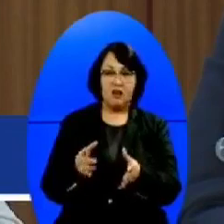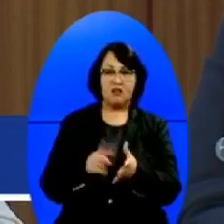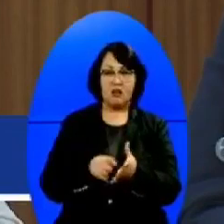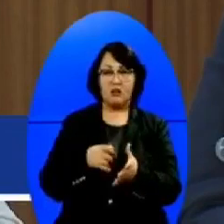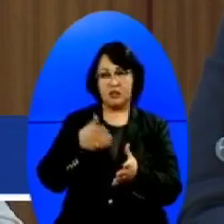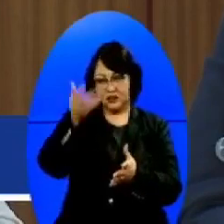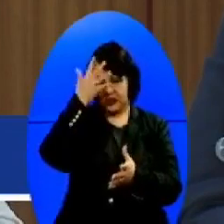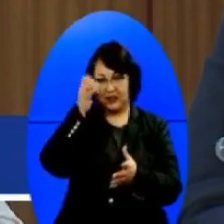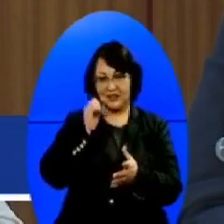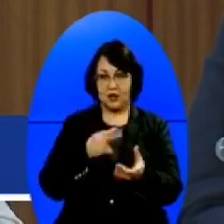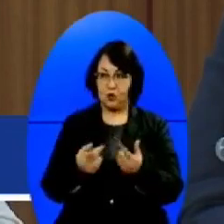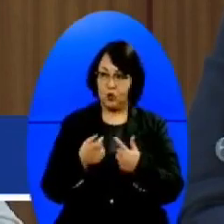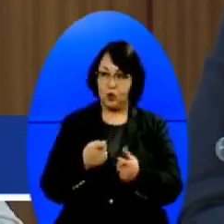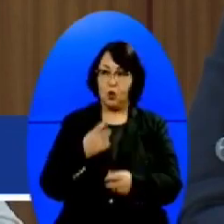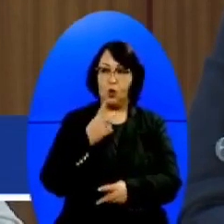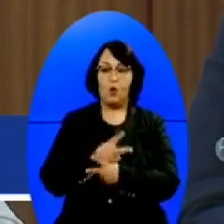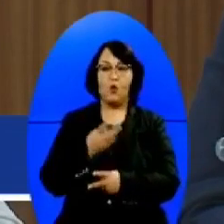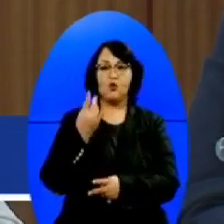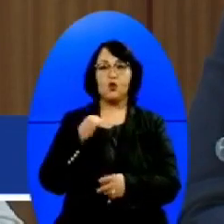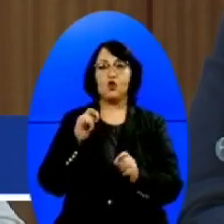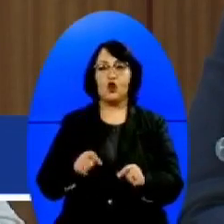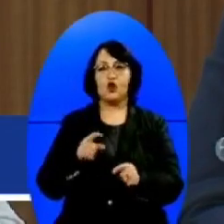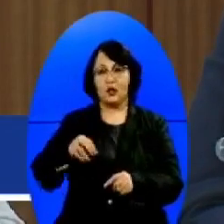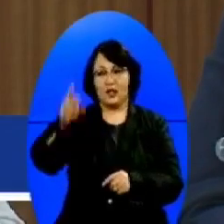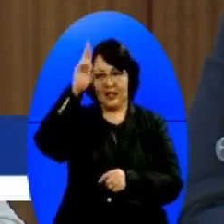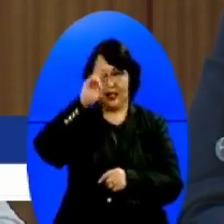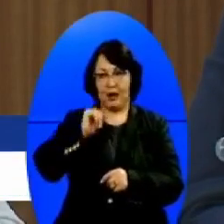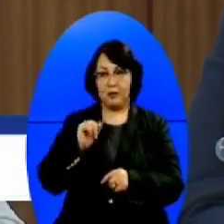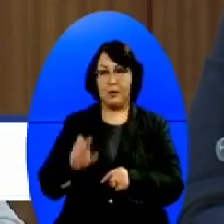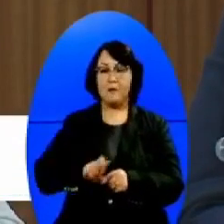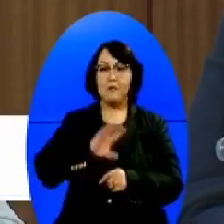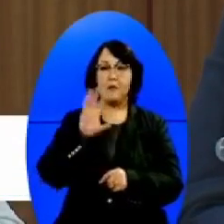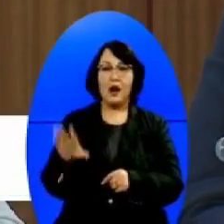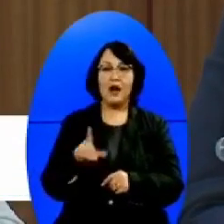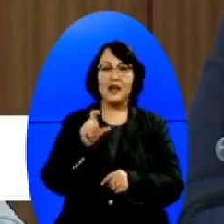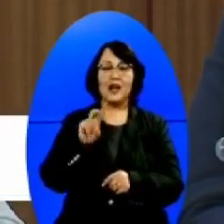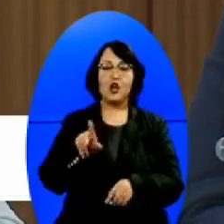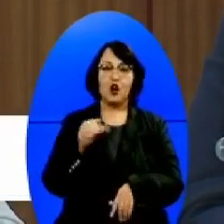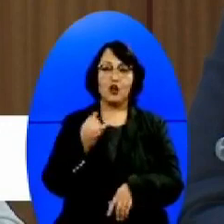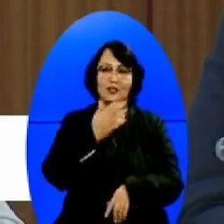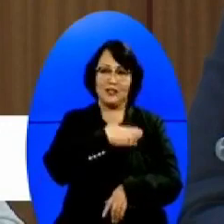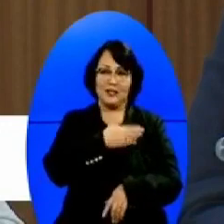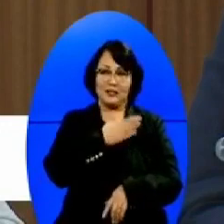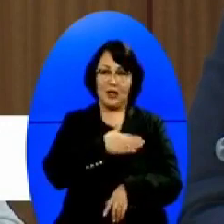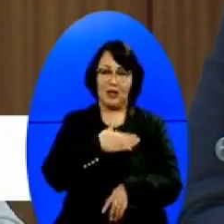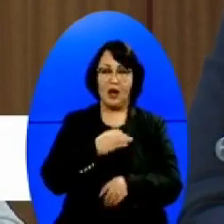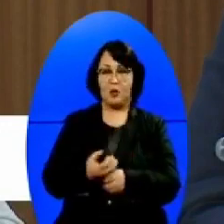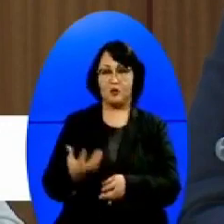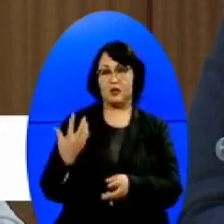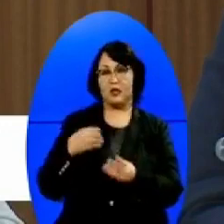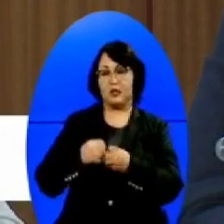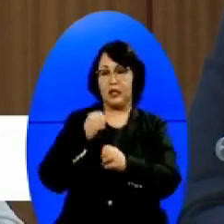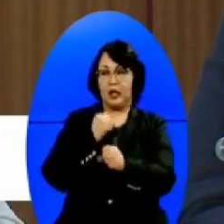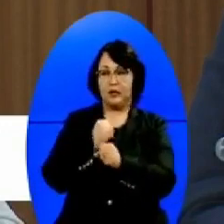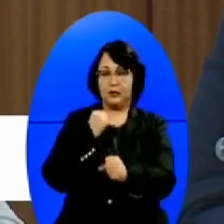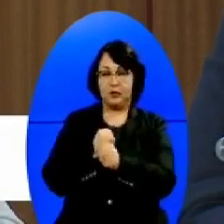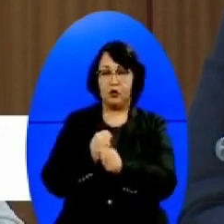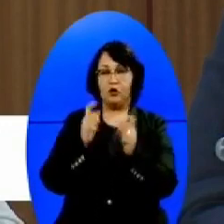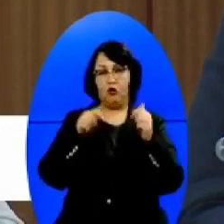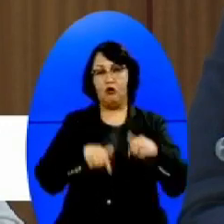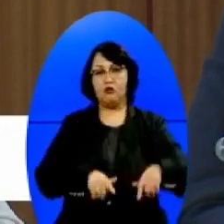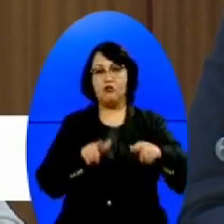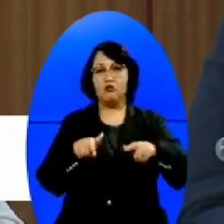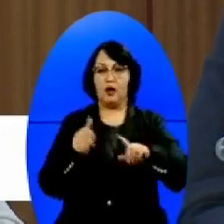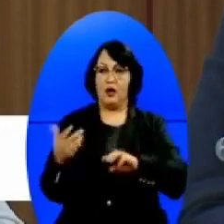шийдээд одоо энэ хууль зүйн дотоод иргэн яам маань энэ экологийн цагдаагийн хилцгийг байгуулад ажиллаж байна. Ингэснээрээ одоо гол мөрөн